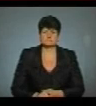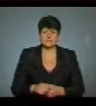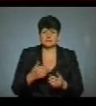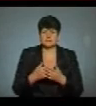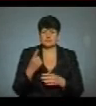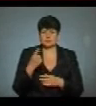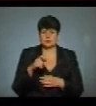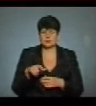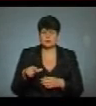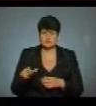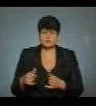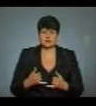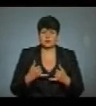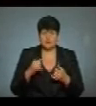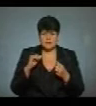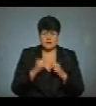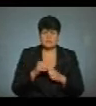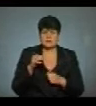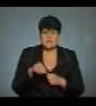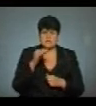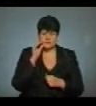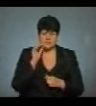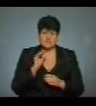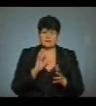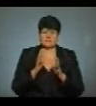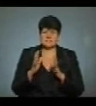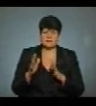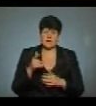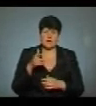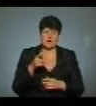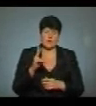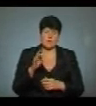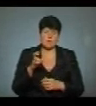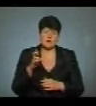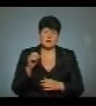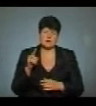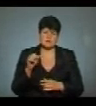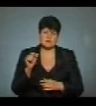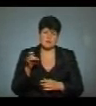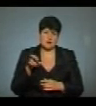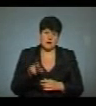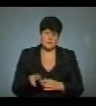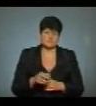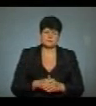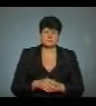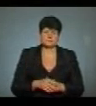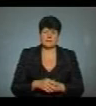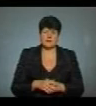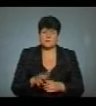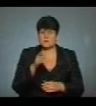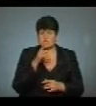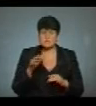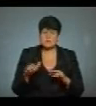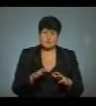Близько 100 осіб вшанували пам'ять Тараса Шевченка в Тернополі в сквері Кобзаря, повідомила керівниця прес-служби міськради Мар'яна Зварич. Під час